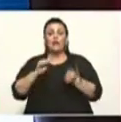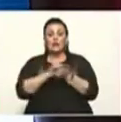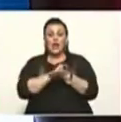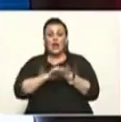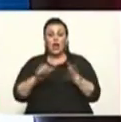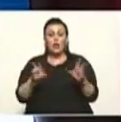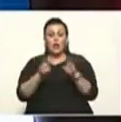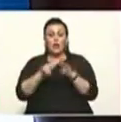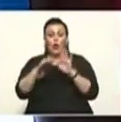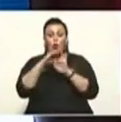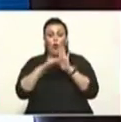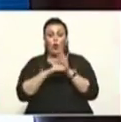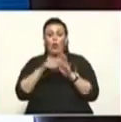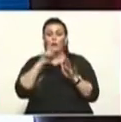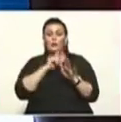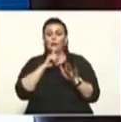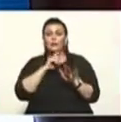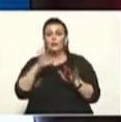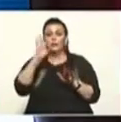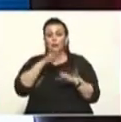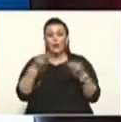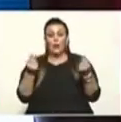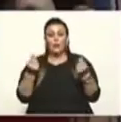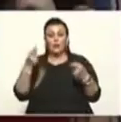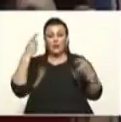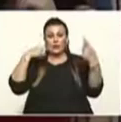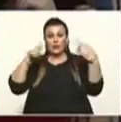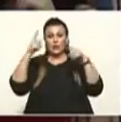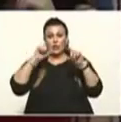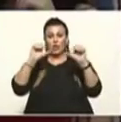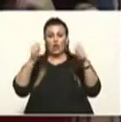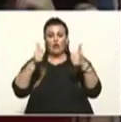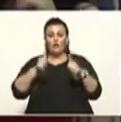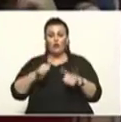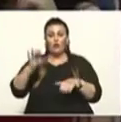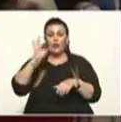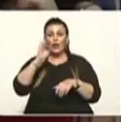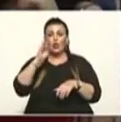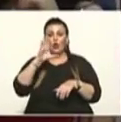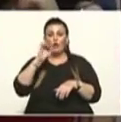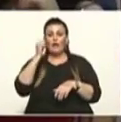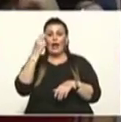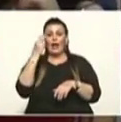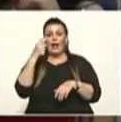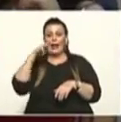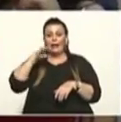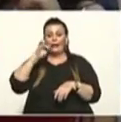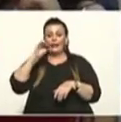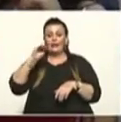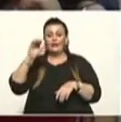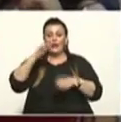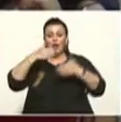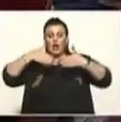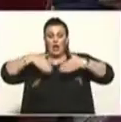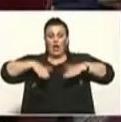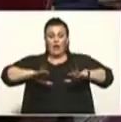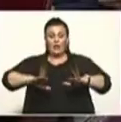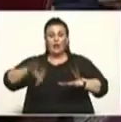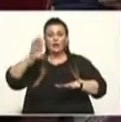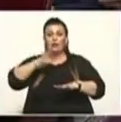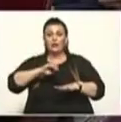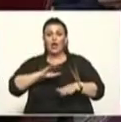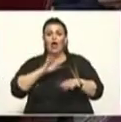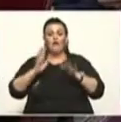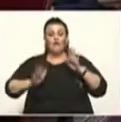təşkili, tələbələr arasında biznes ideyalarının formalaşdırılmasına, innovativ təşəbbüslərin realizasiyasına, ixtiraçıların